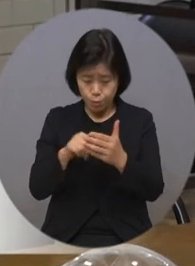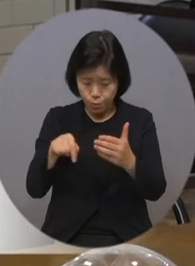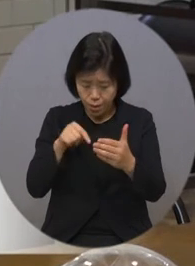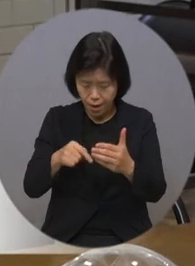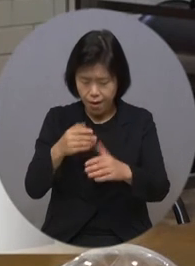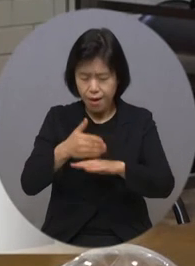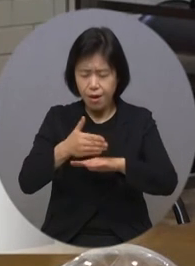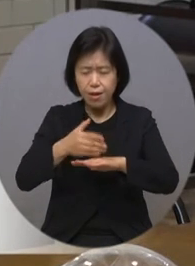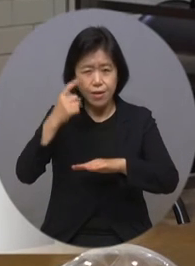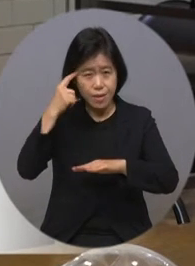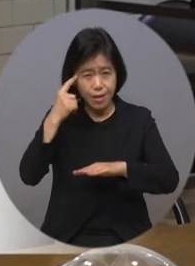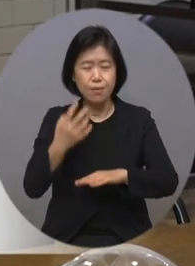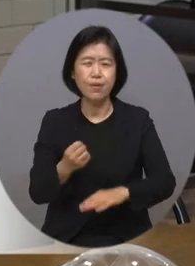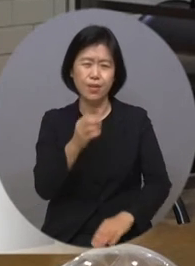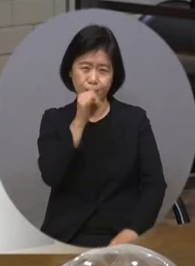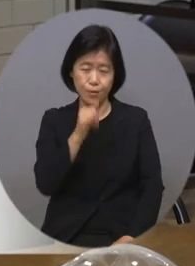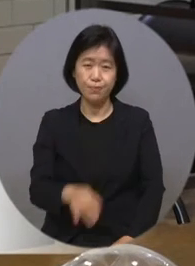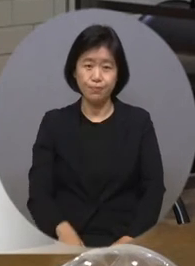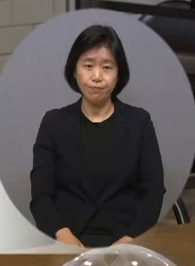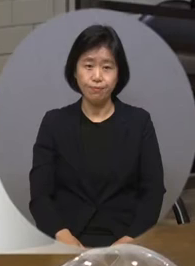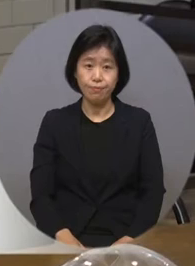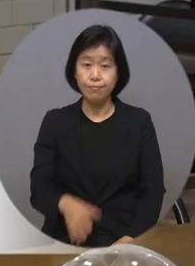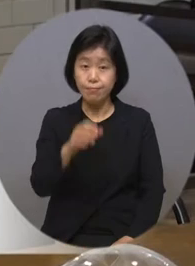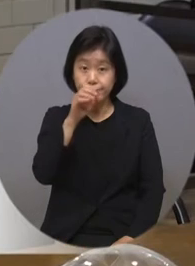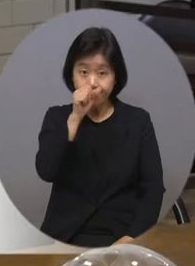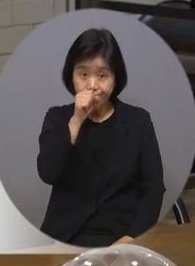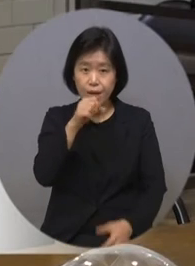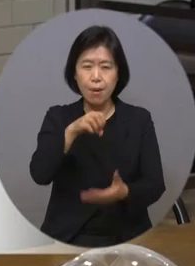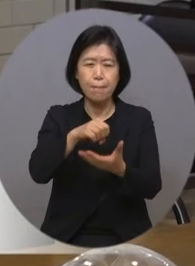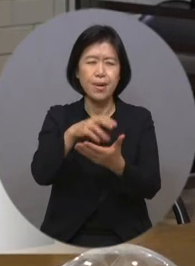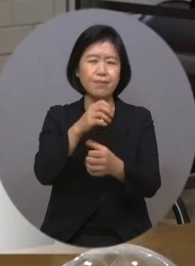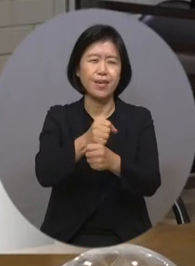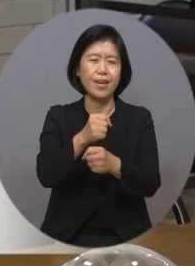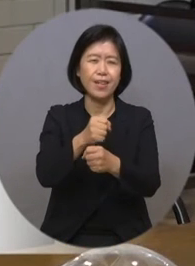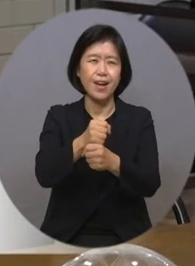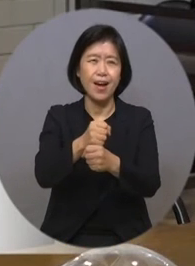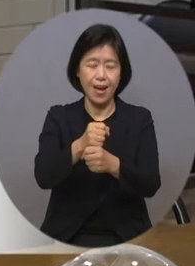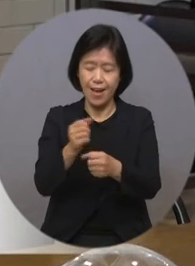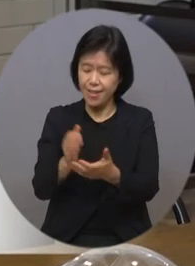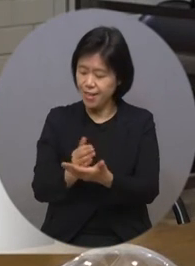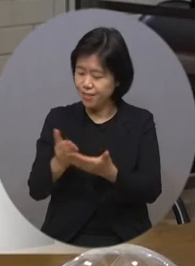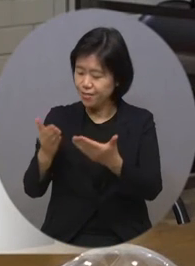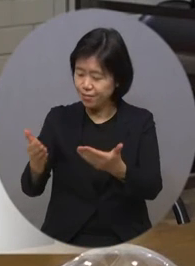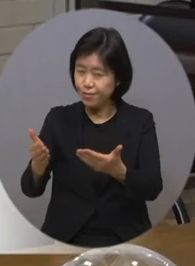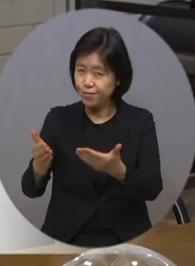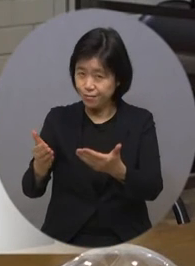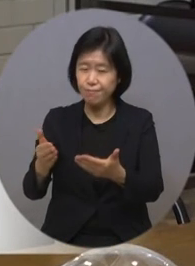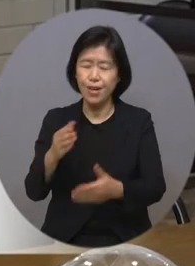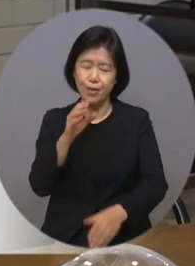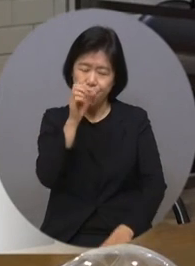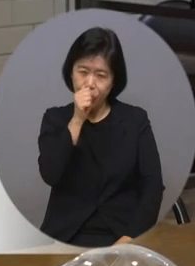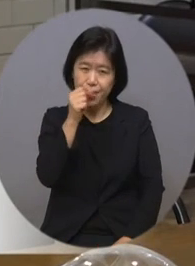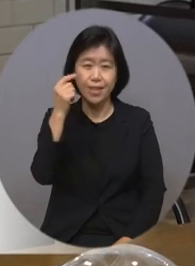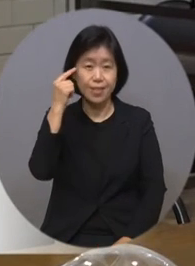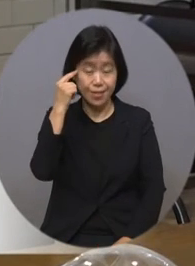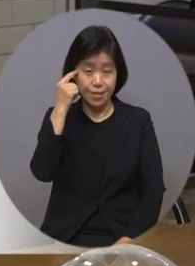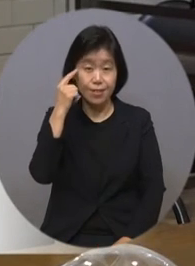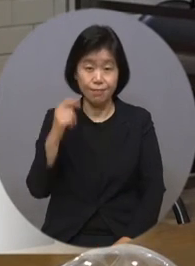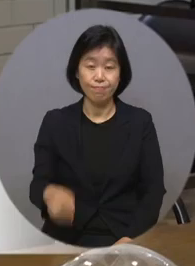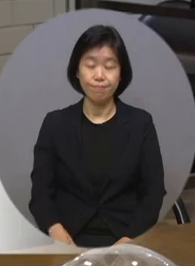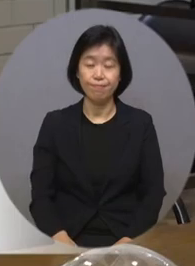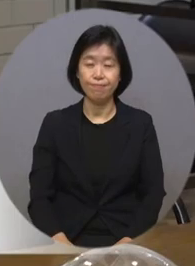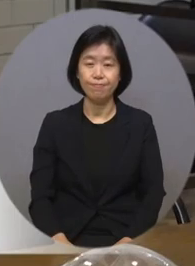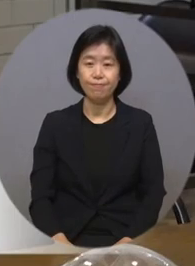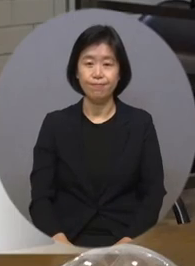갖고 사는데 양질의 재료를 써가지고 만든 빵인데 조금이라도 나눔을 할 수 있었으면 참 좋겠다 이런 생각을